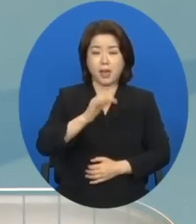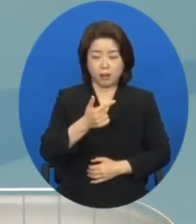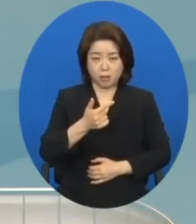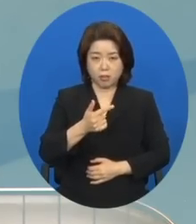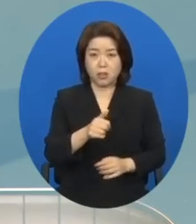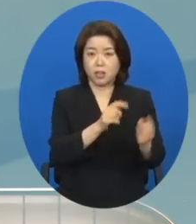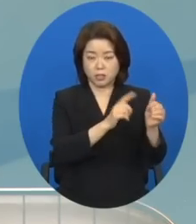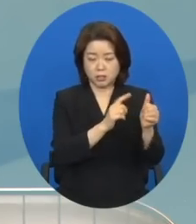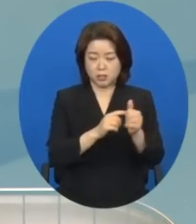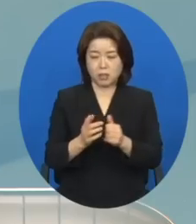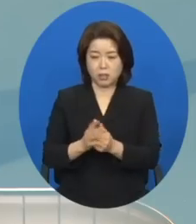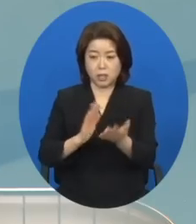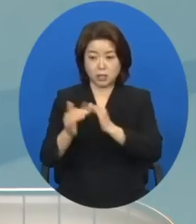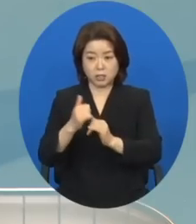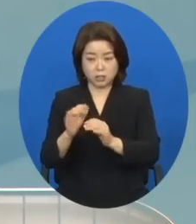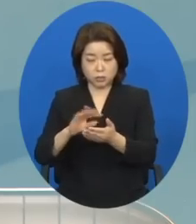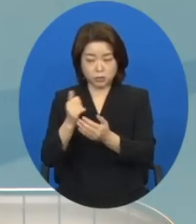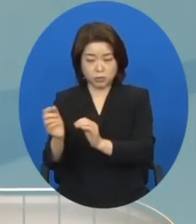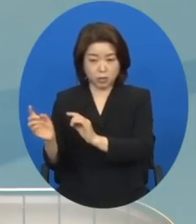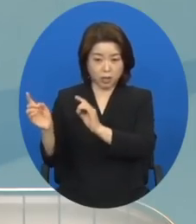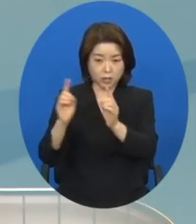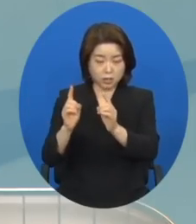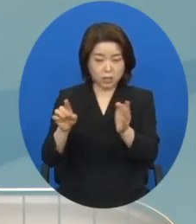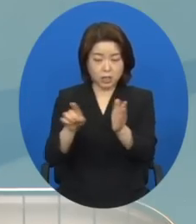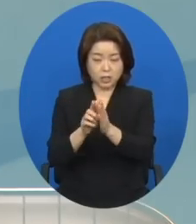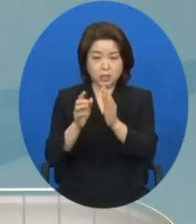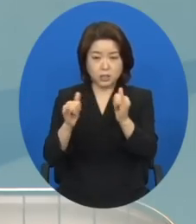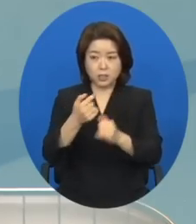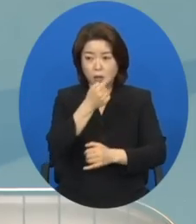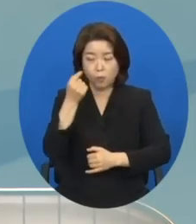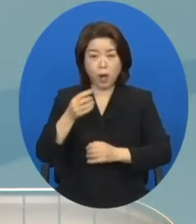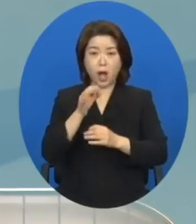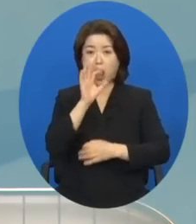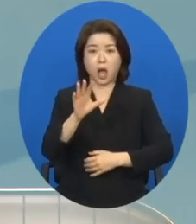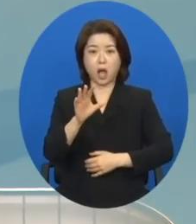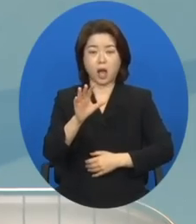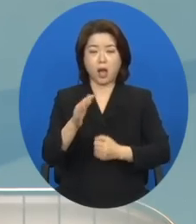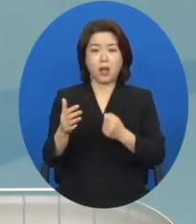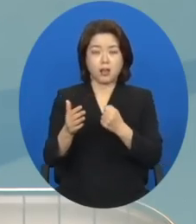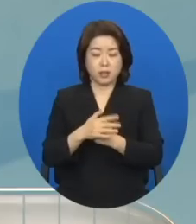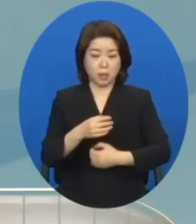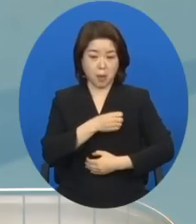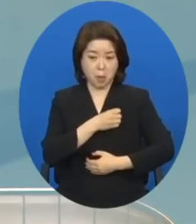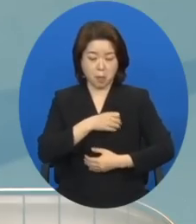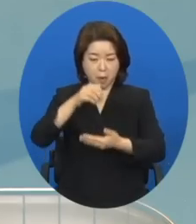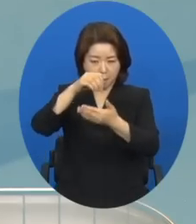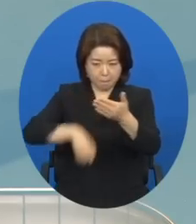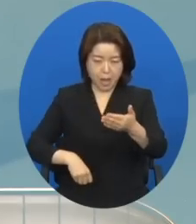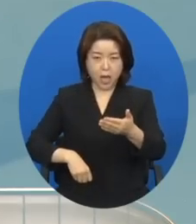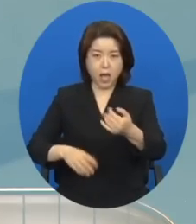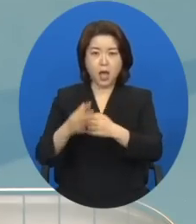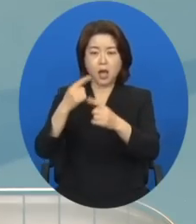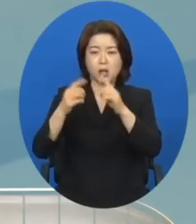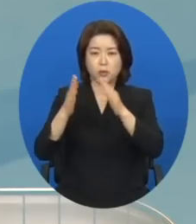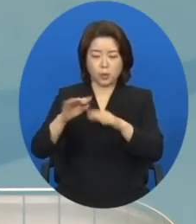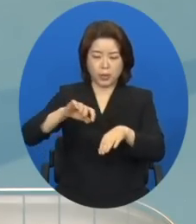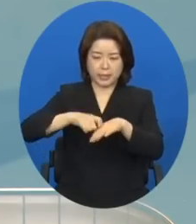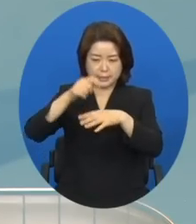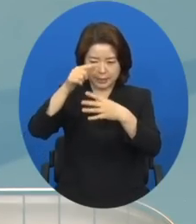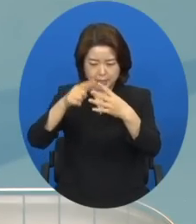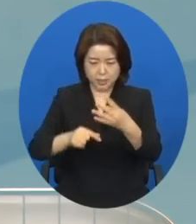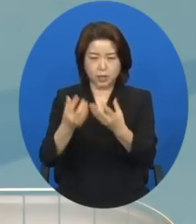부활을 믿는 신자임을 더 이상 확인할 수 없기 때문에 멤버십에서 제외시키기 위한 교회의 징계